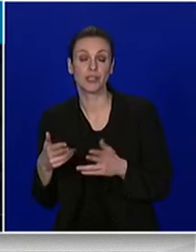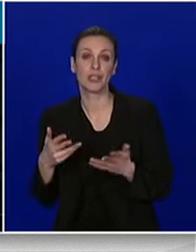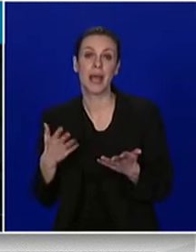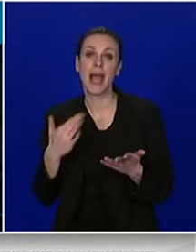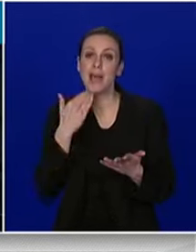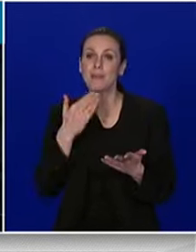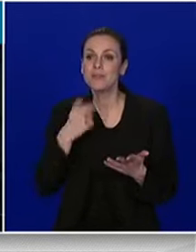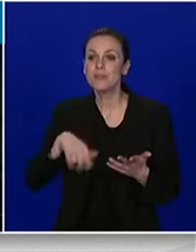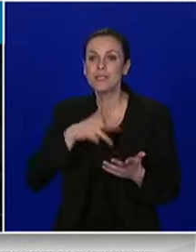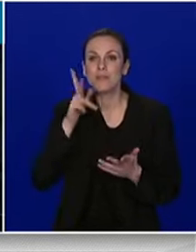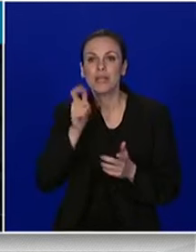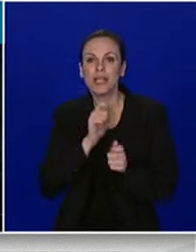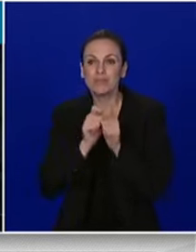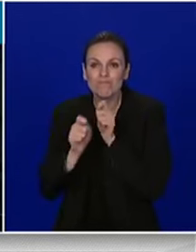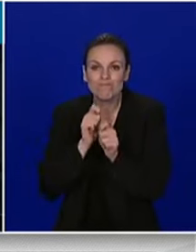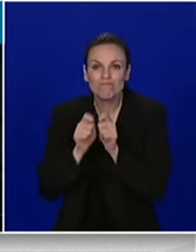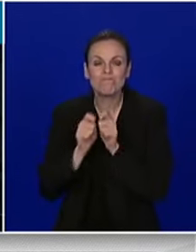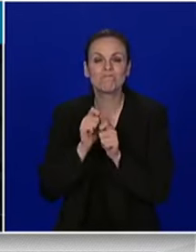zagovaranju